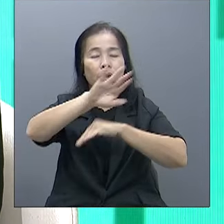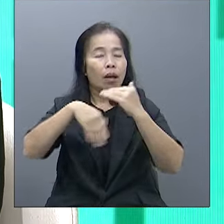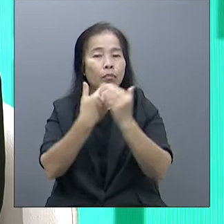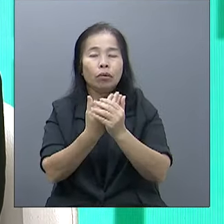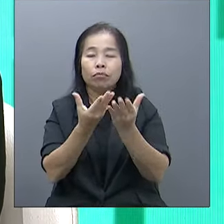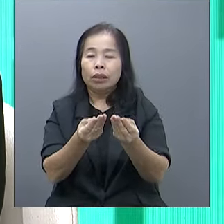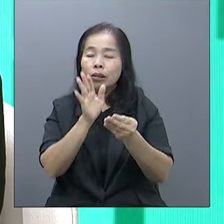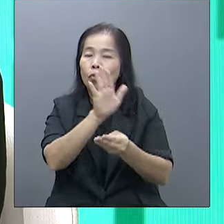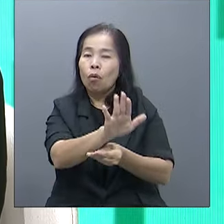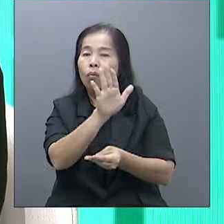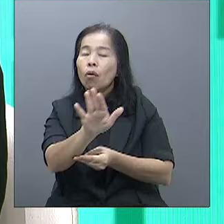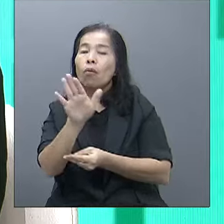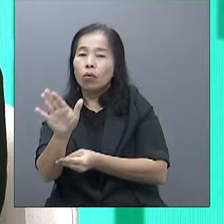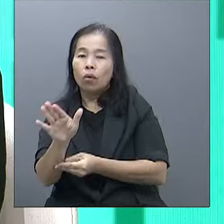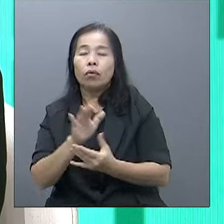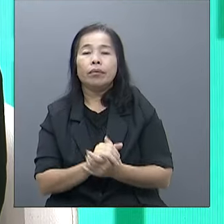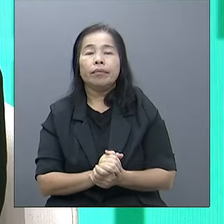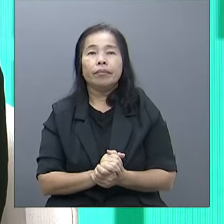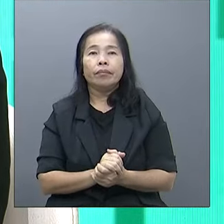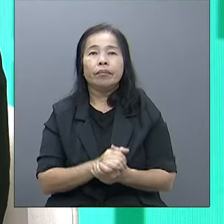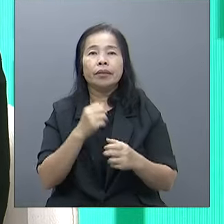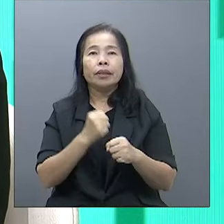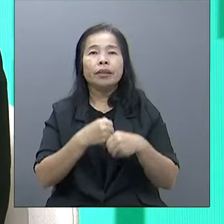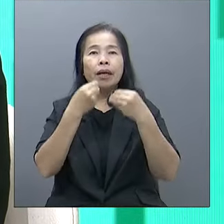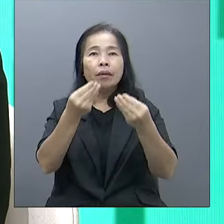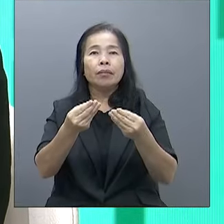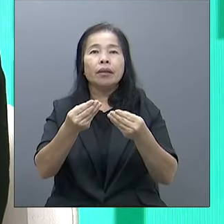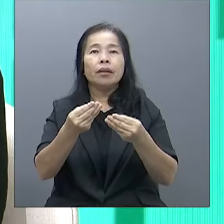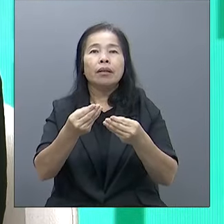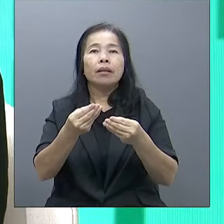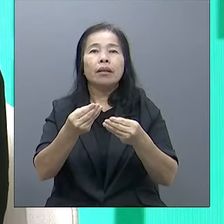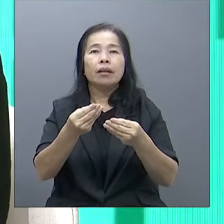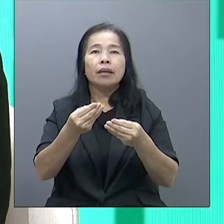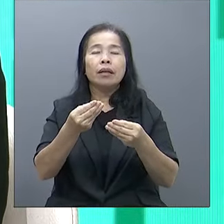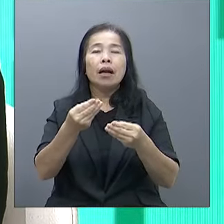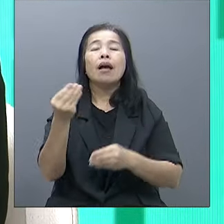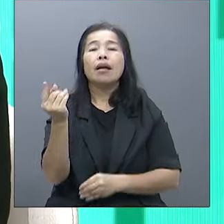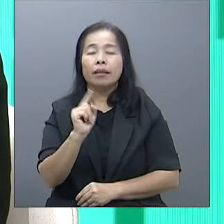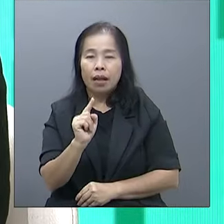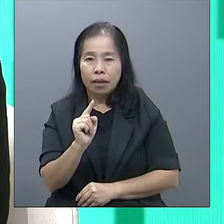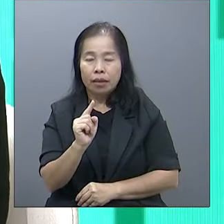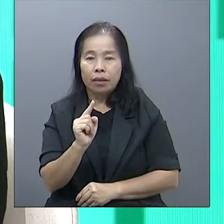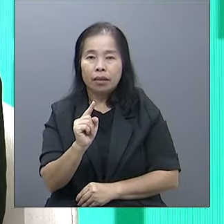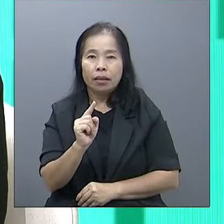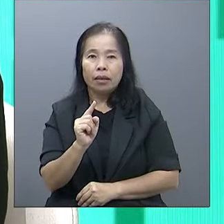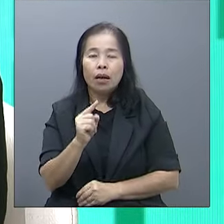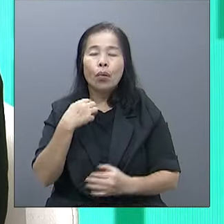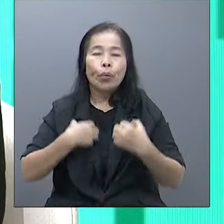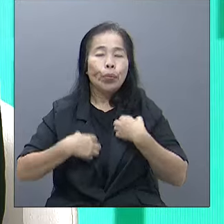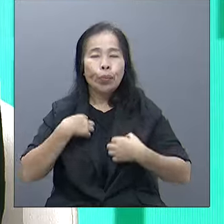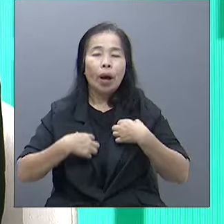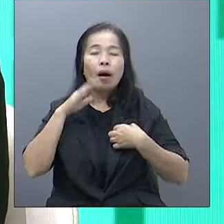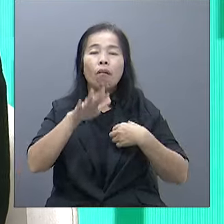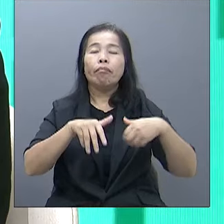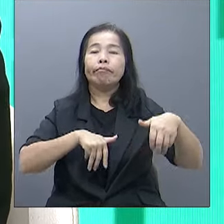าก็อยากเป็นไปได้บอกว่าให้เขียนกฎหมายออกเป็นข้อหนึ่งบอกว่าอะไรที่เป็นความเดือดร้อนของพี่น้องประ